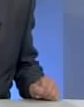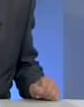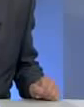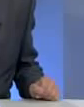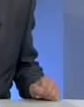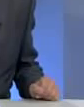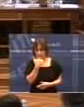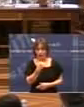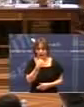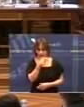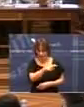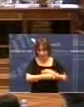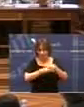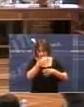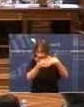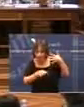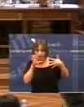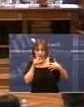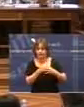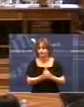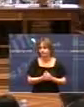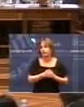Mallorca. Esta moció, vaig a favor de sa moció.